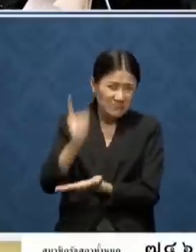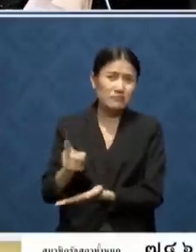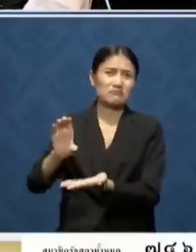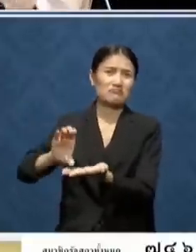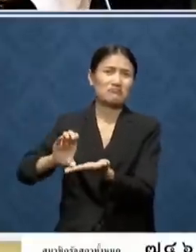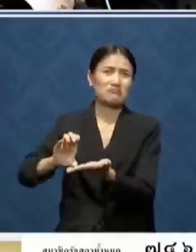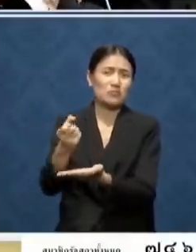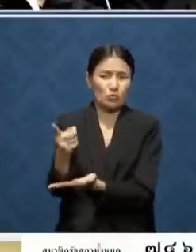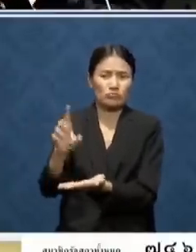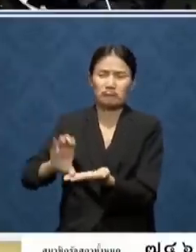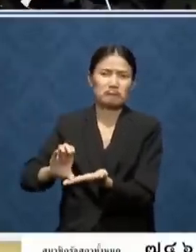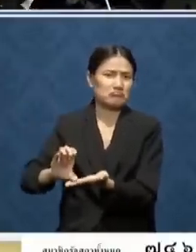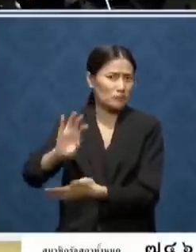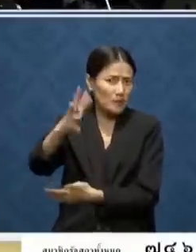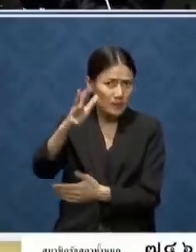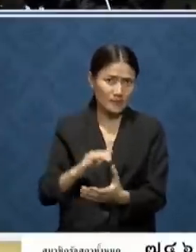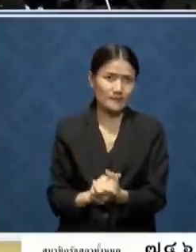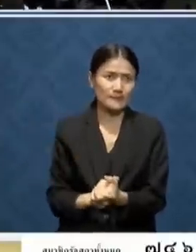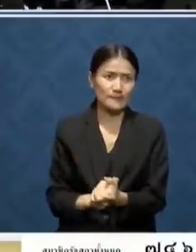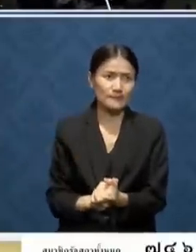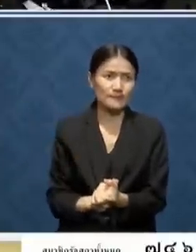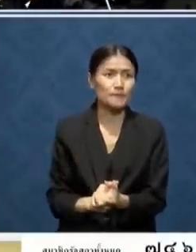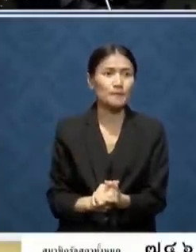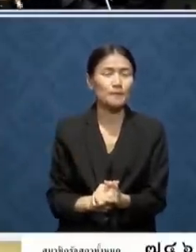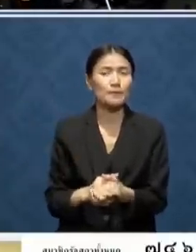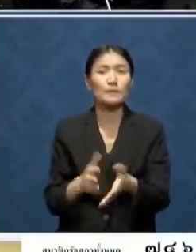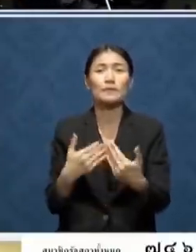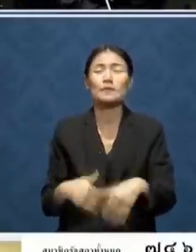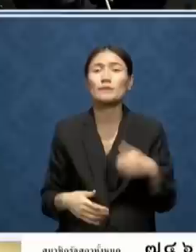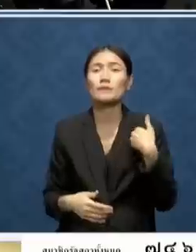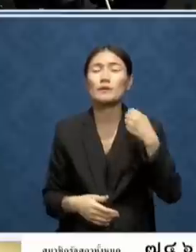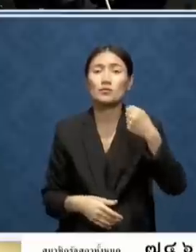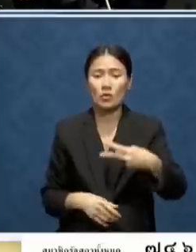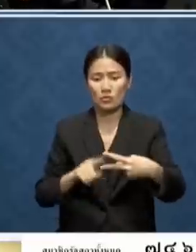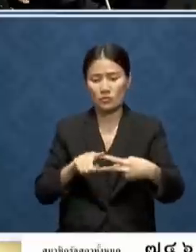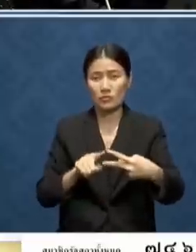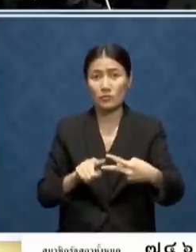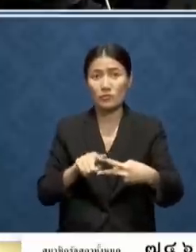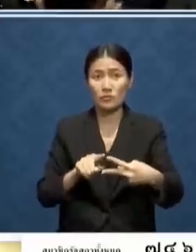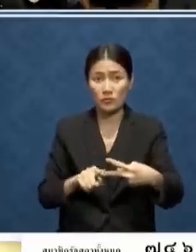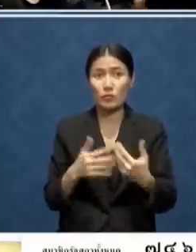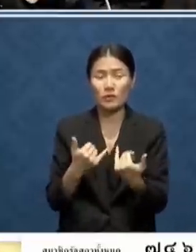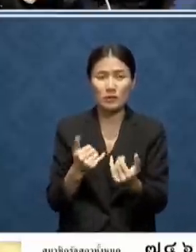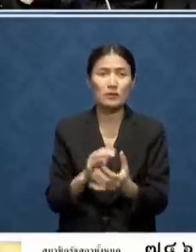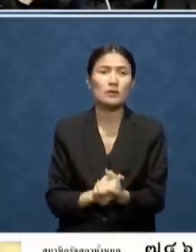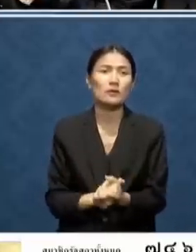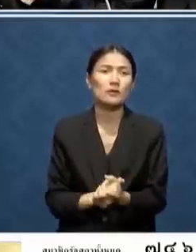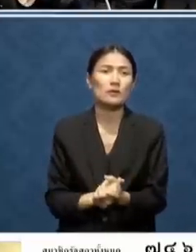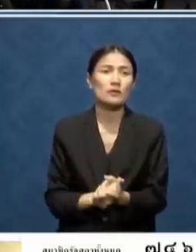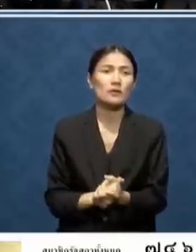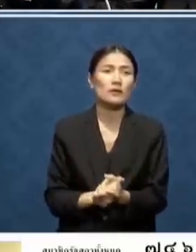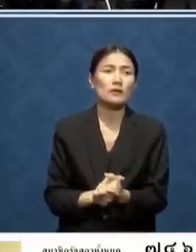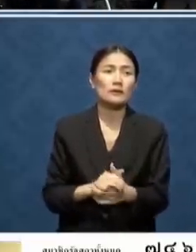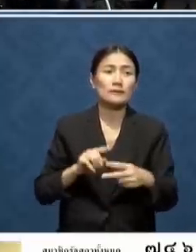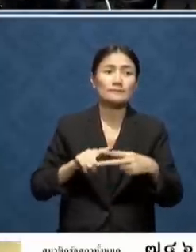คะถ้ามีถ้าอีก 2เรื่องก็คือจากการบริหารงบประมาณเดิมที่ไร้ประสิทธิภาพนะคะกับการตัดลลดงบประมาณที่ซ้ำ